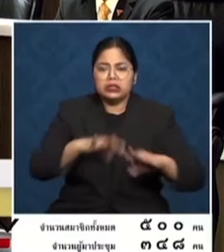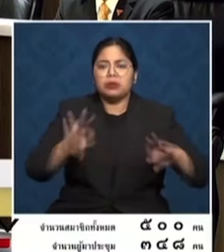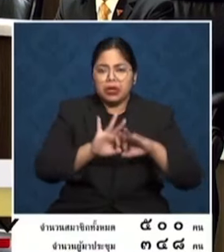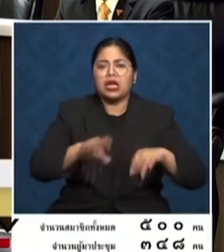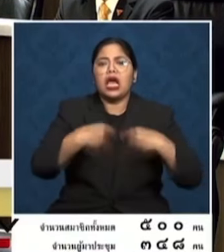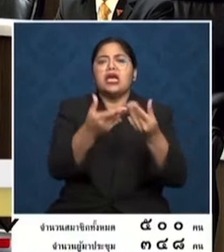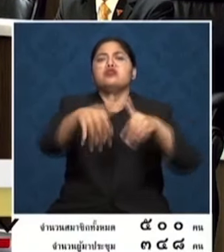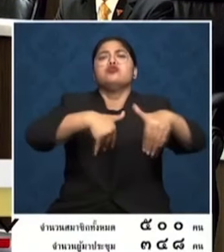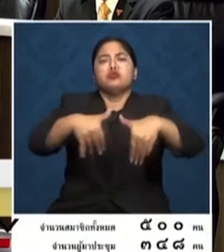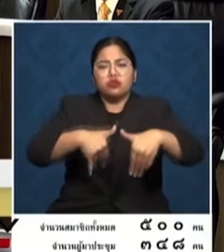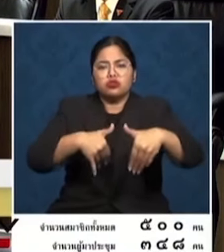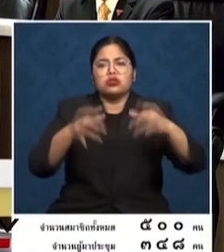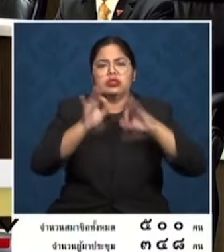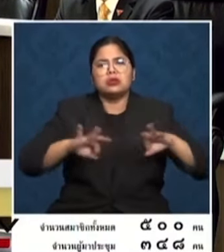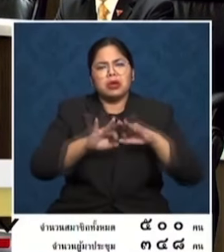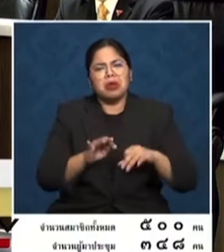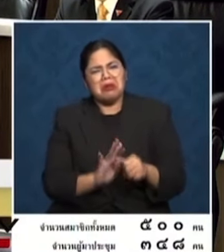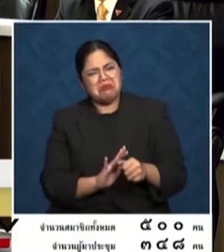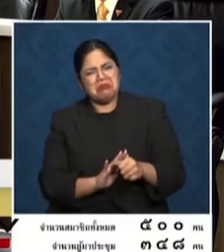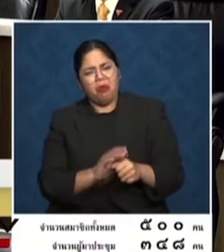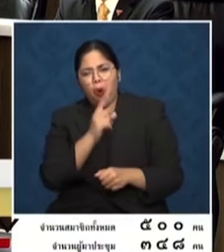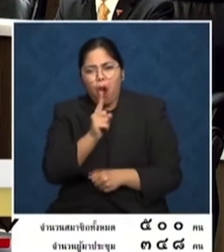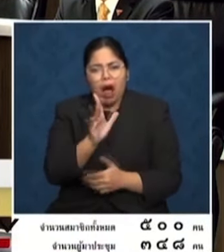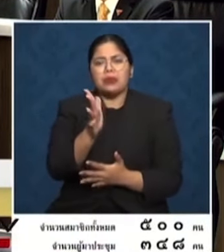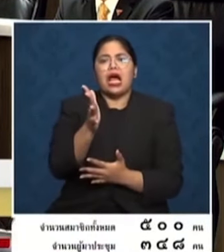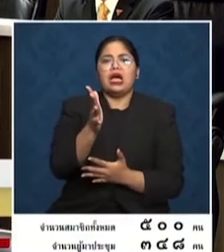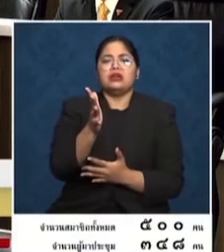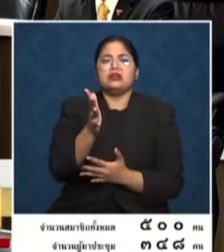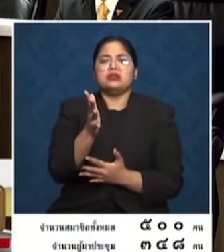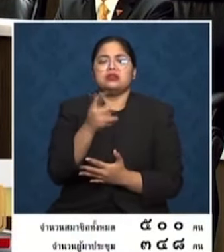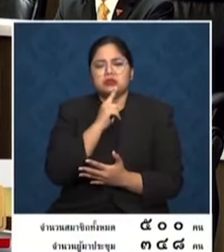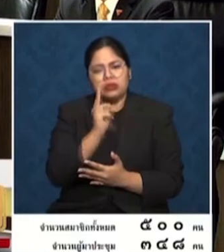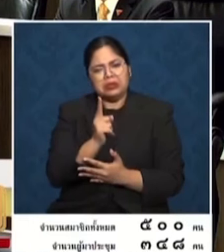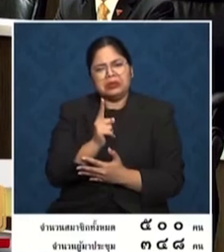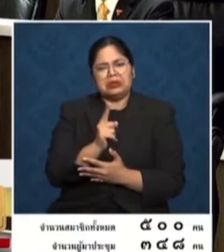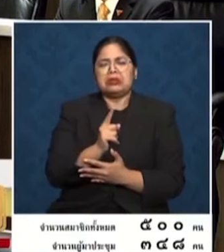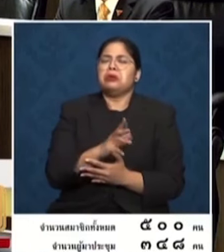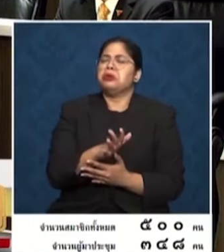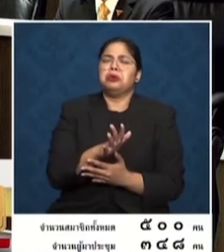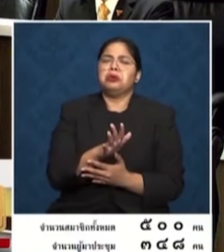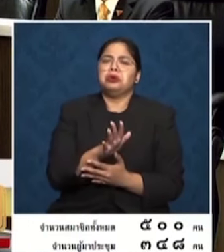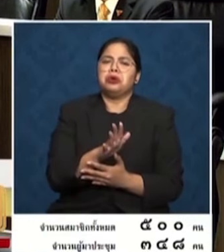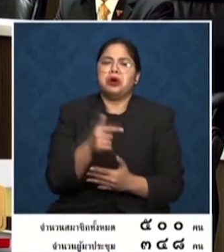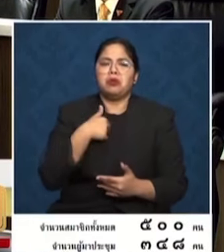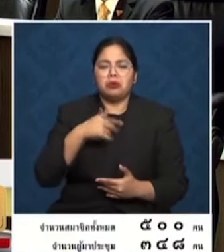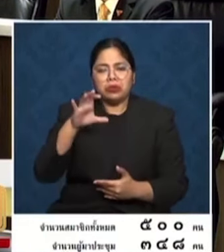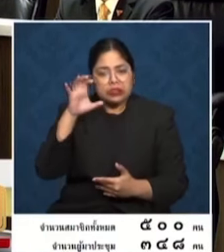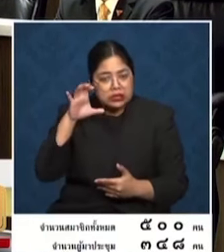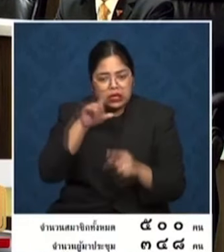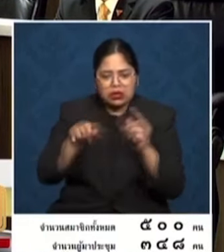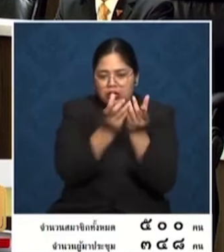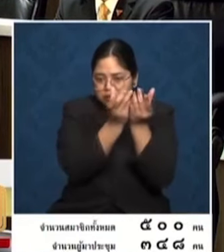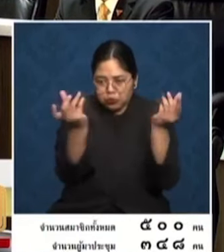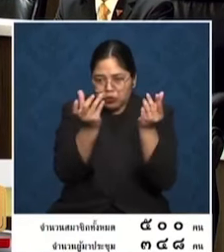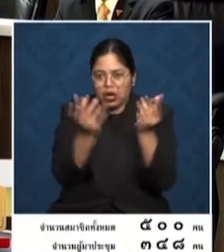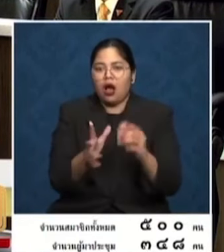าพูดหรือพูดในเชิงตำหนิหรือพูดในเชิงที่กล่าวว่าการกระทำไม่ชอบโดยรัฐธรรมนูญผมเชื่อว่าเป็นการทำที่ชอบโดยรัฐธรรมนูญทั้งหมดตาม